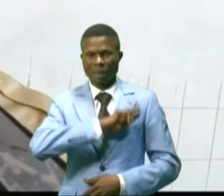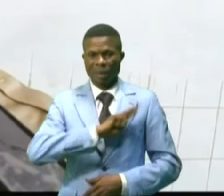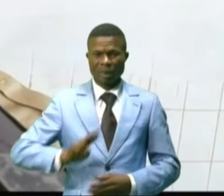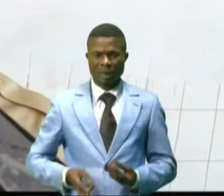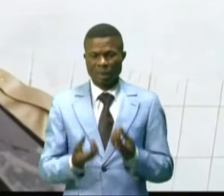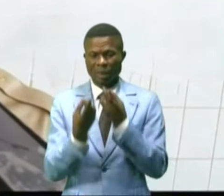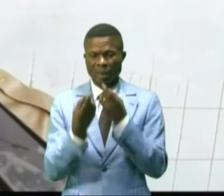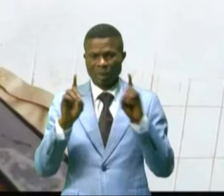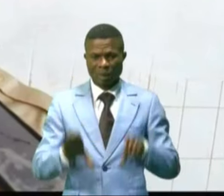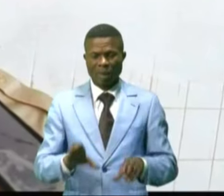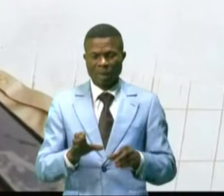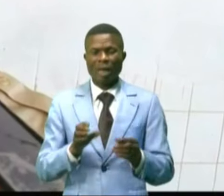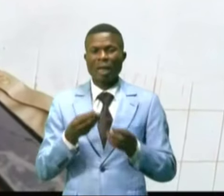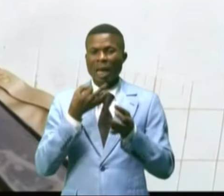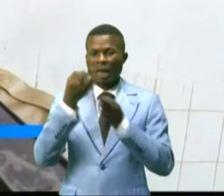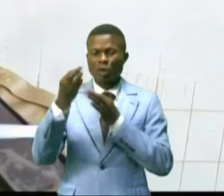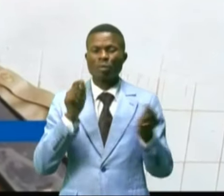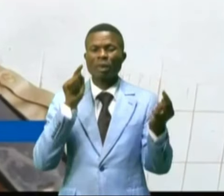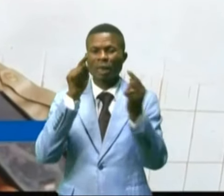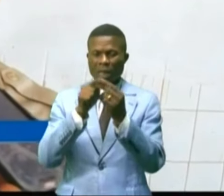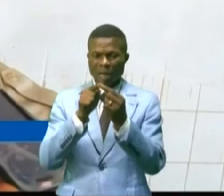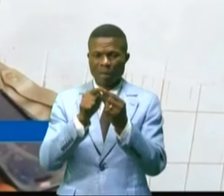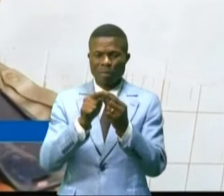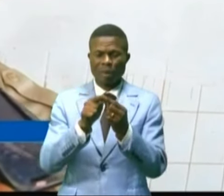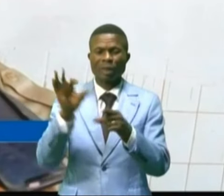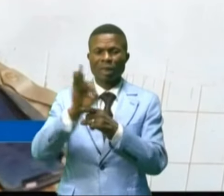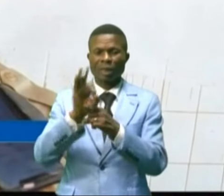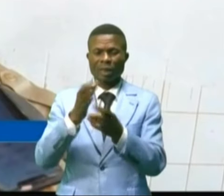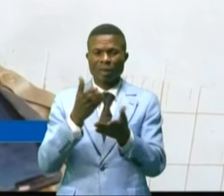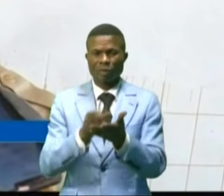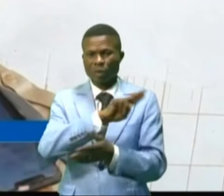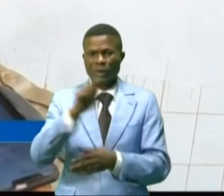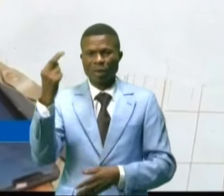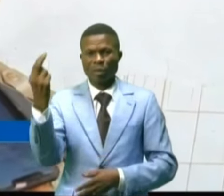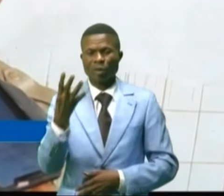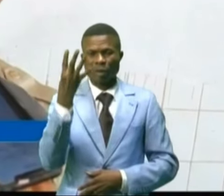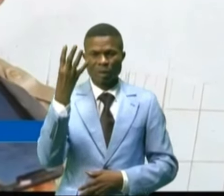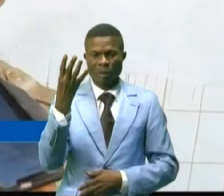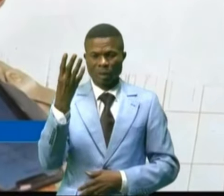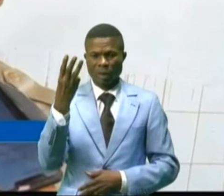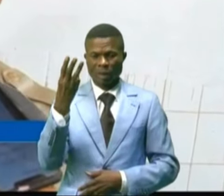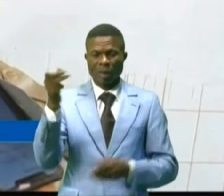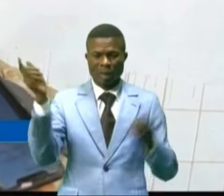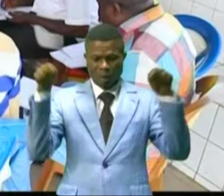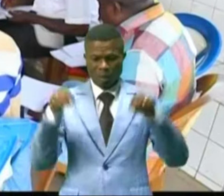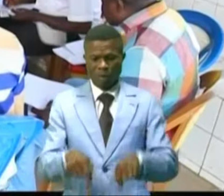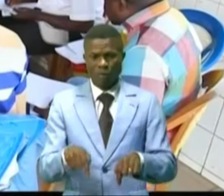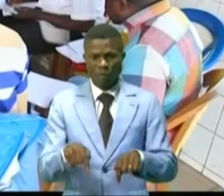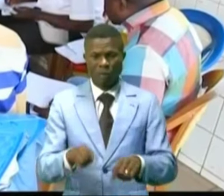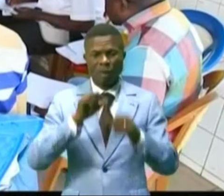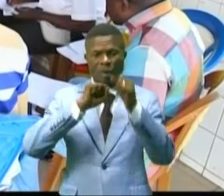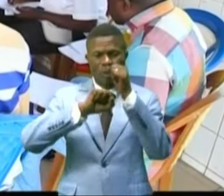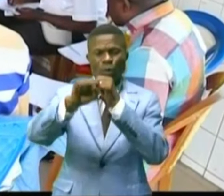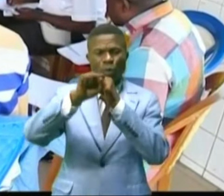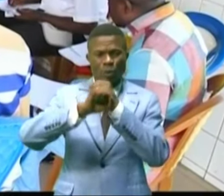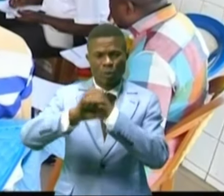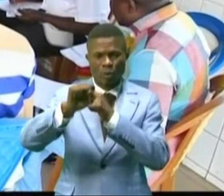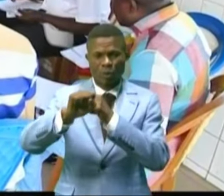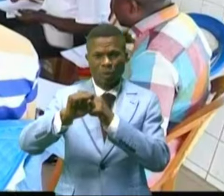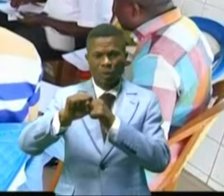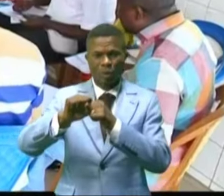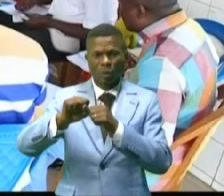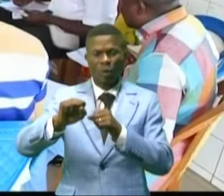l'objectif de ces échanges. En 2023, nous avons été ici pour sensibiliser les